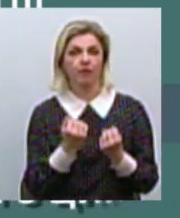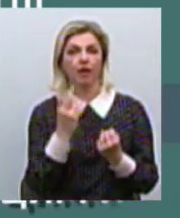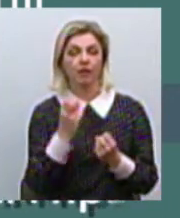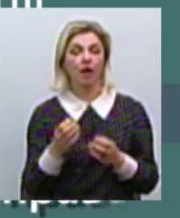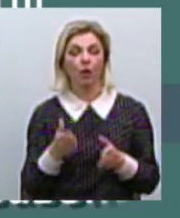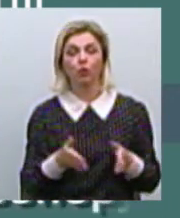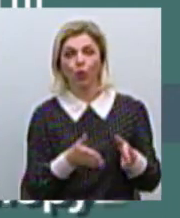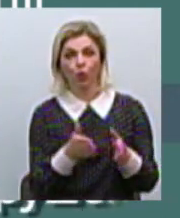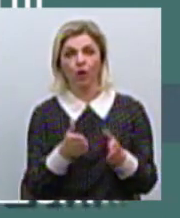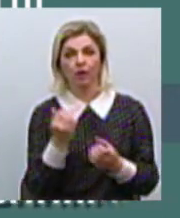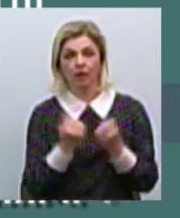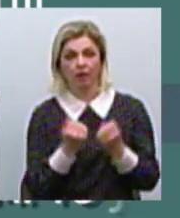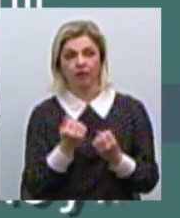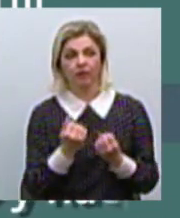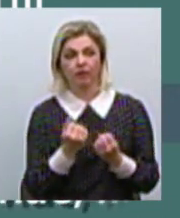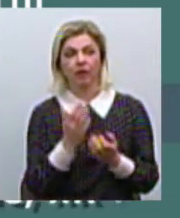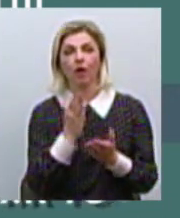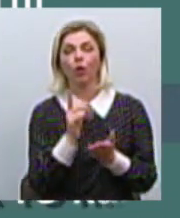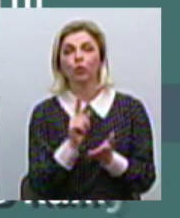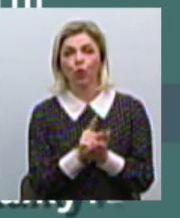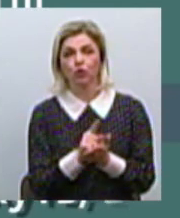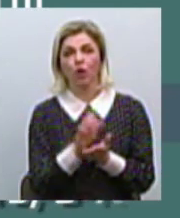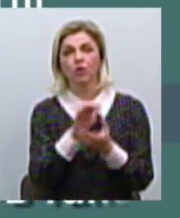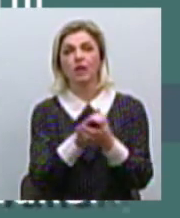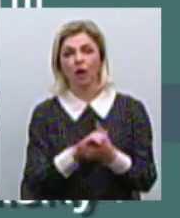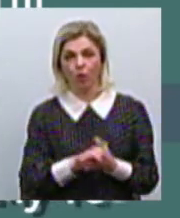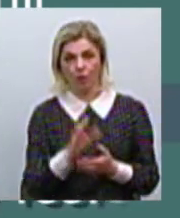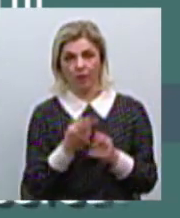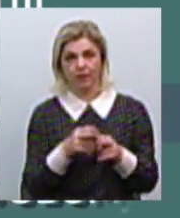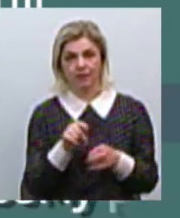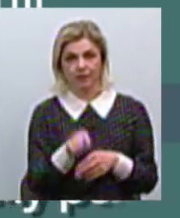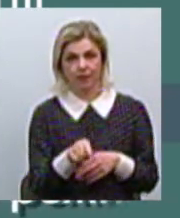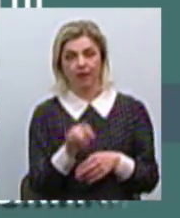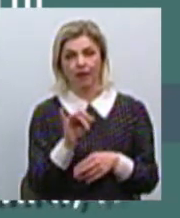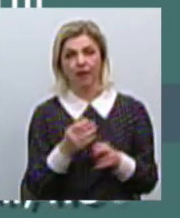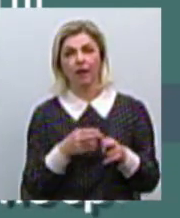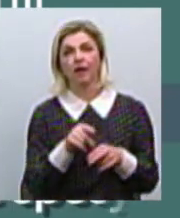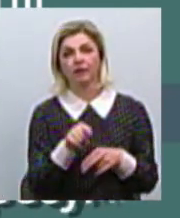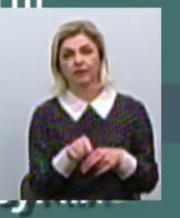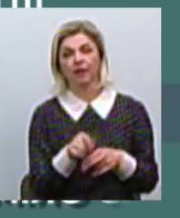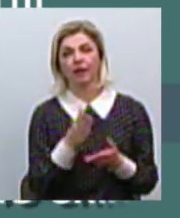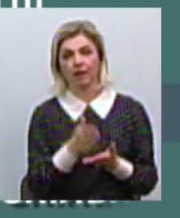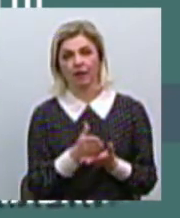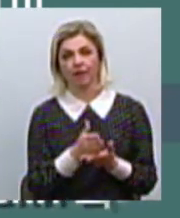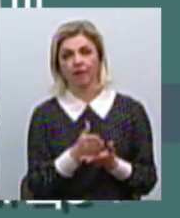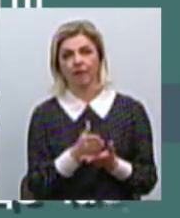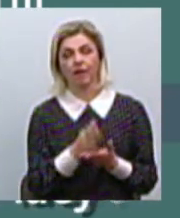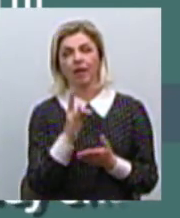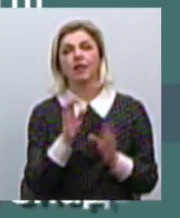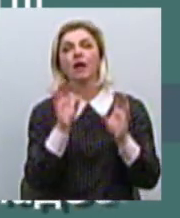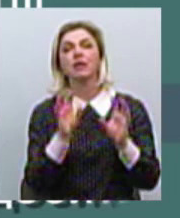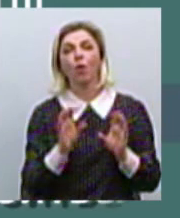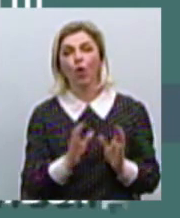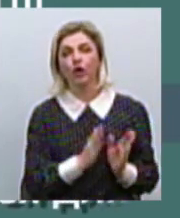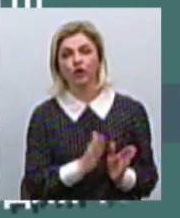транспортний засіб, мав змогу ознайомитися з цим правопорушенням. То воно все, як то кажуть, в такому тестовому